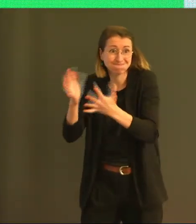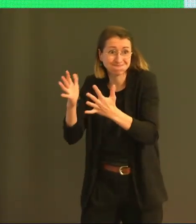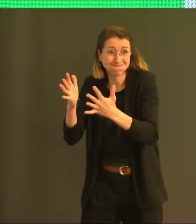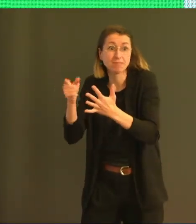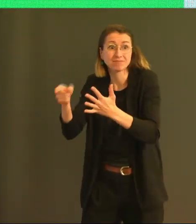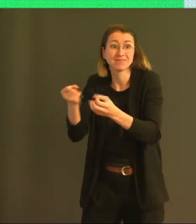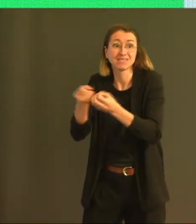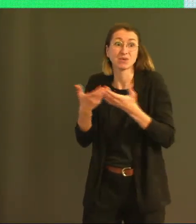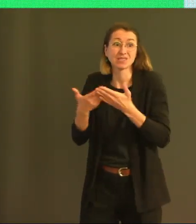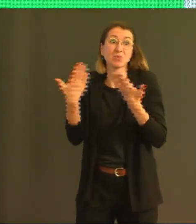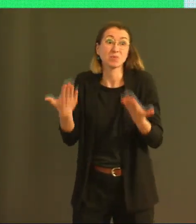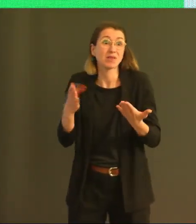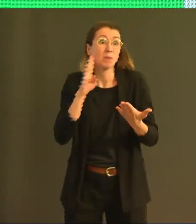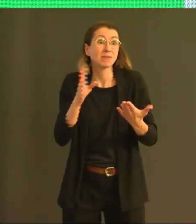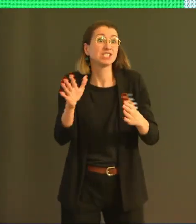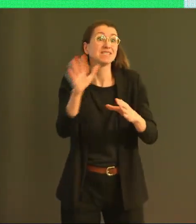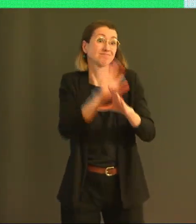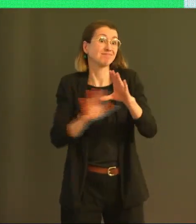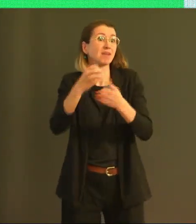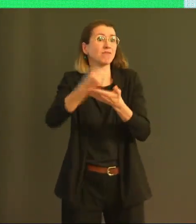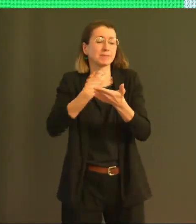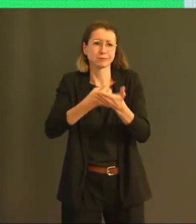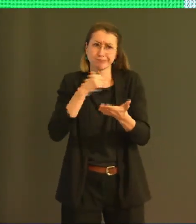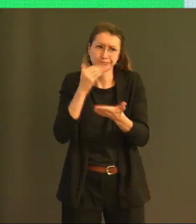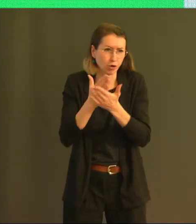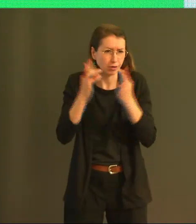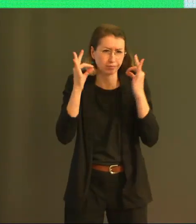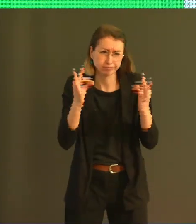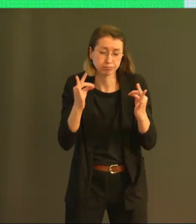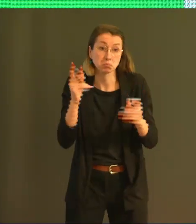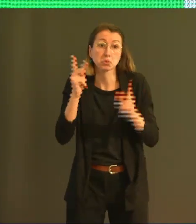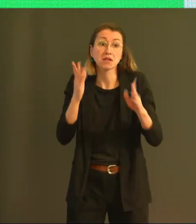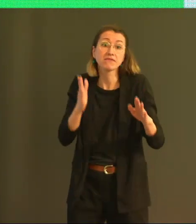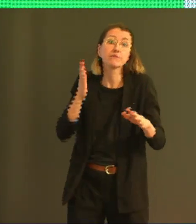belges eux on les aura peut-être dans le futur